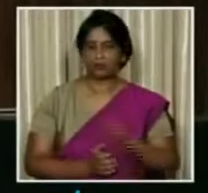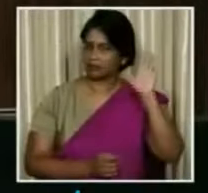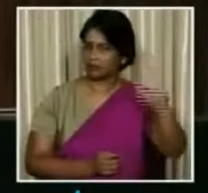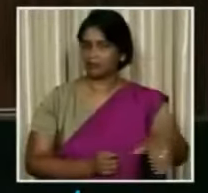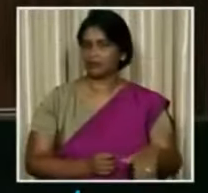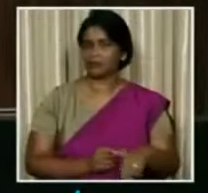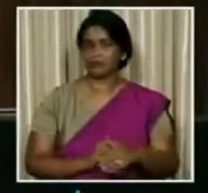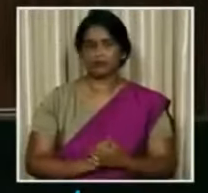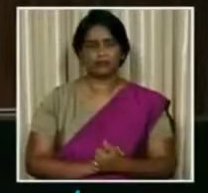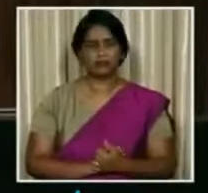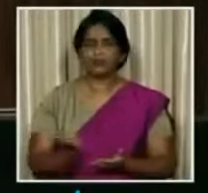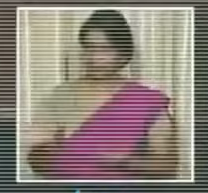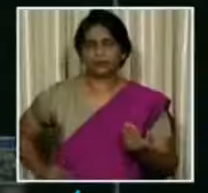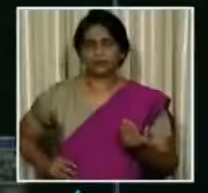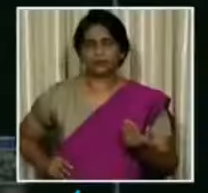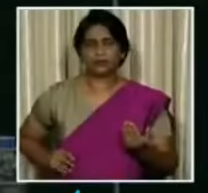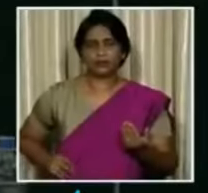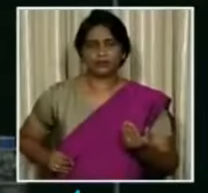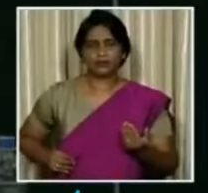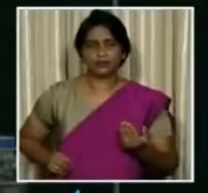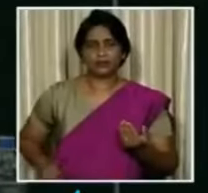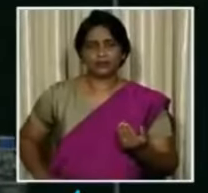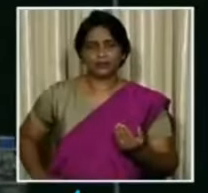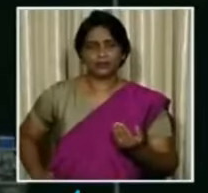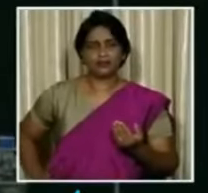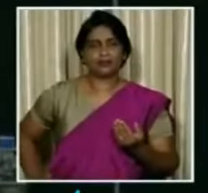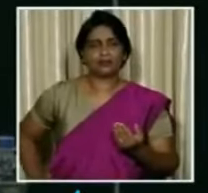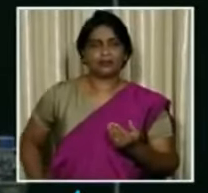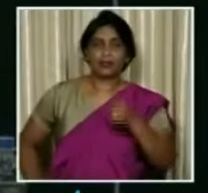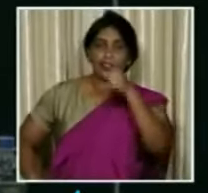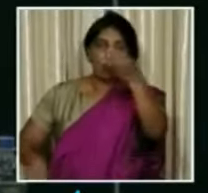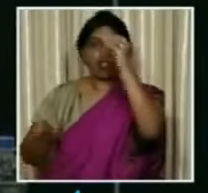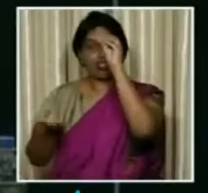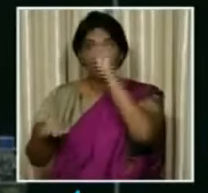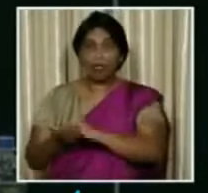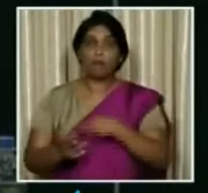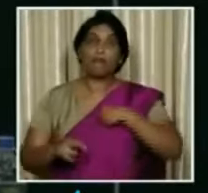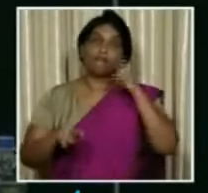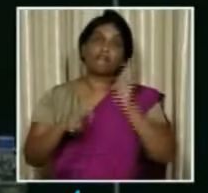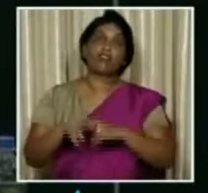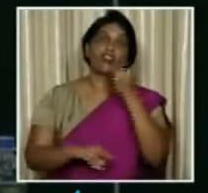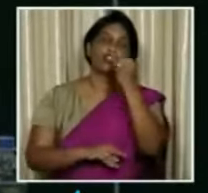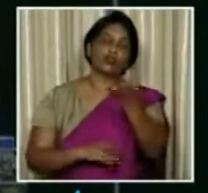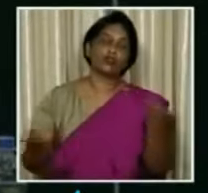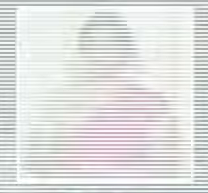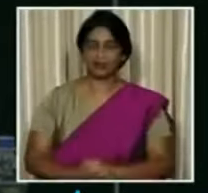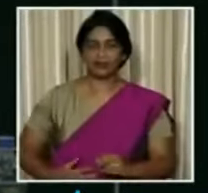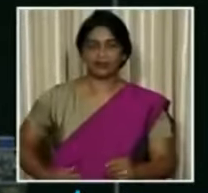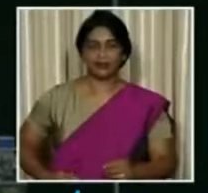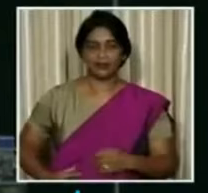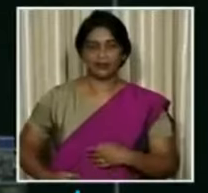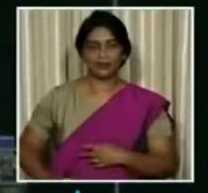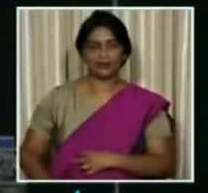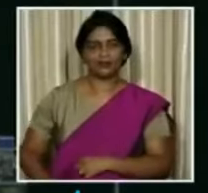ඉඳගන්න ඔබතුමාගේ වැඩේ කරගෙන යන්න ඔබතුමාගේ එක දැම්ම නම් කියයි මිතුරෙකුට දුන්නයි කියලා